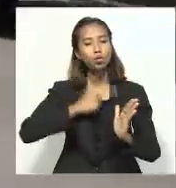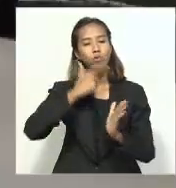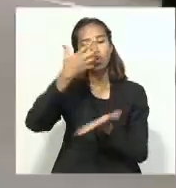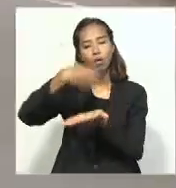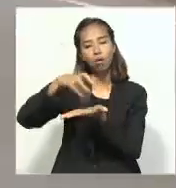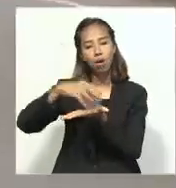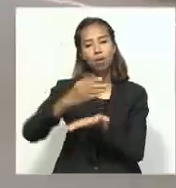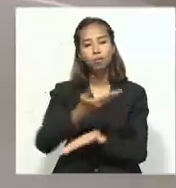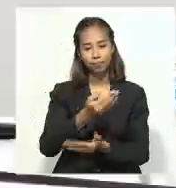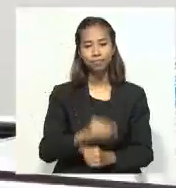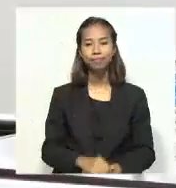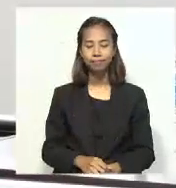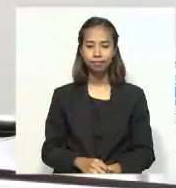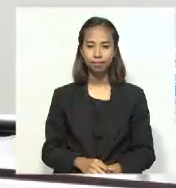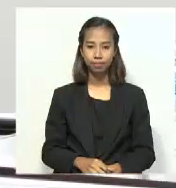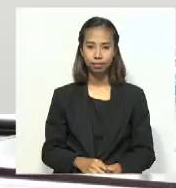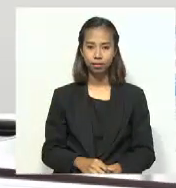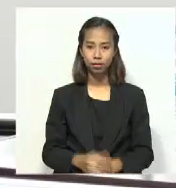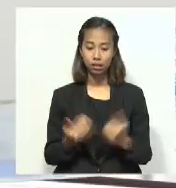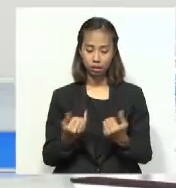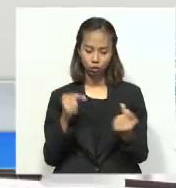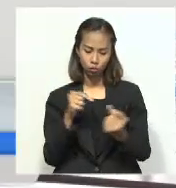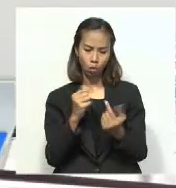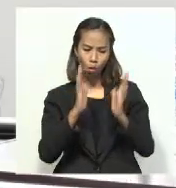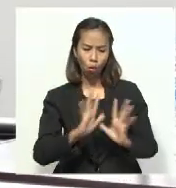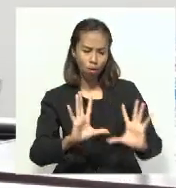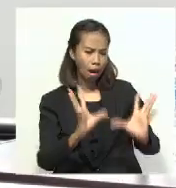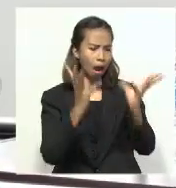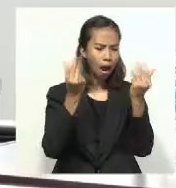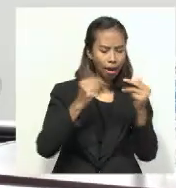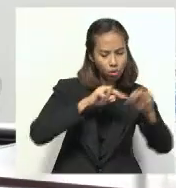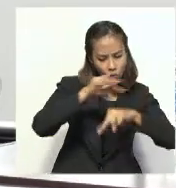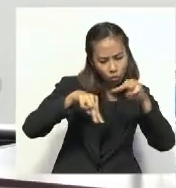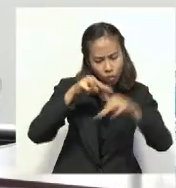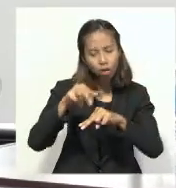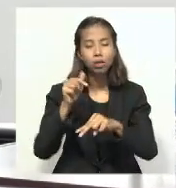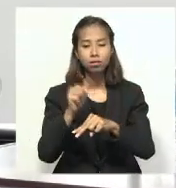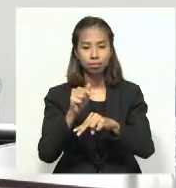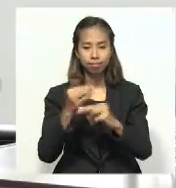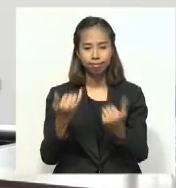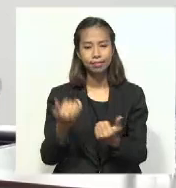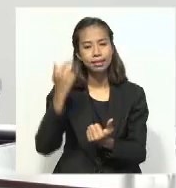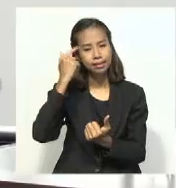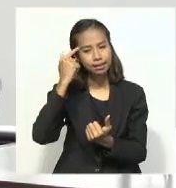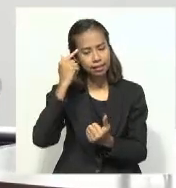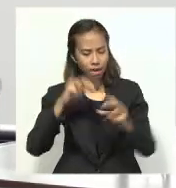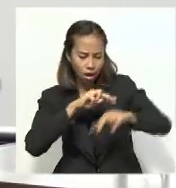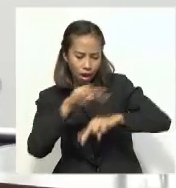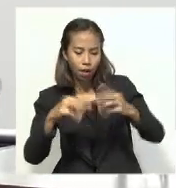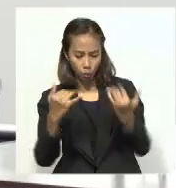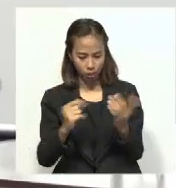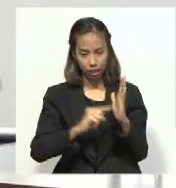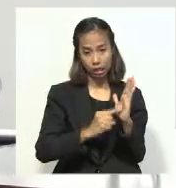อนค่ะ เพราะนั้นในการค้นหาผู้สูญหายที่คาดว่าจะพัดไปกับน้ำเนี่ยครับจะใช้การค้นหาตั้งแต่วัน